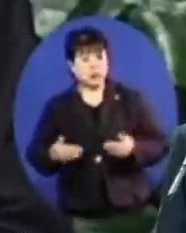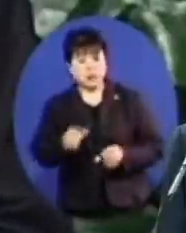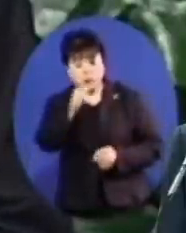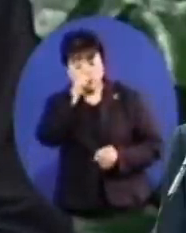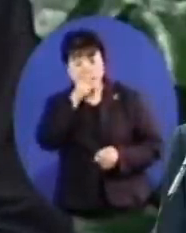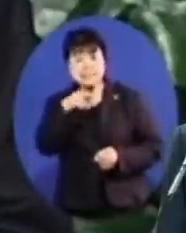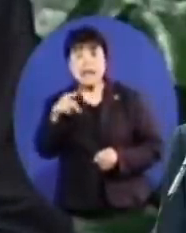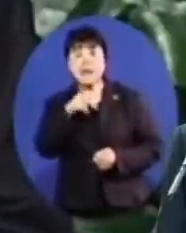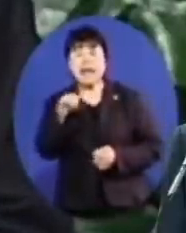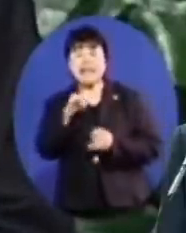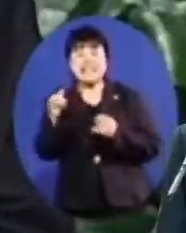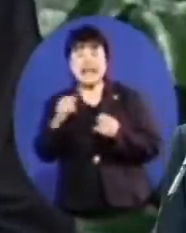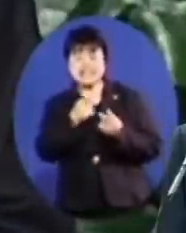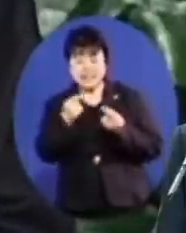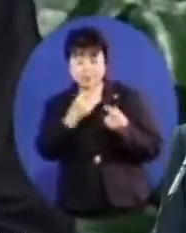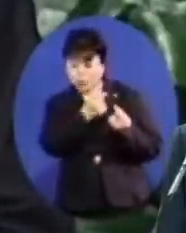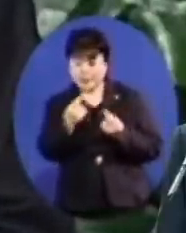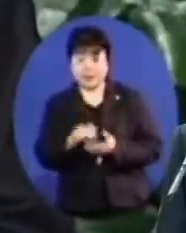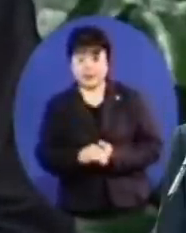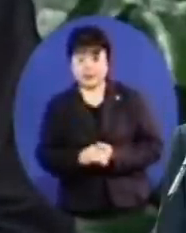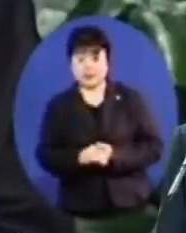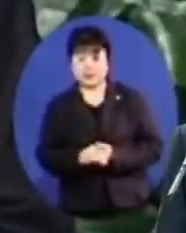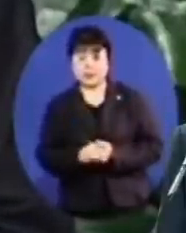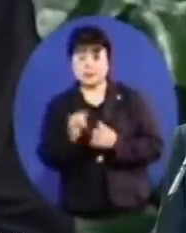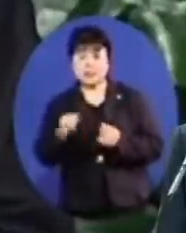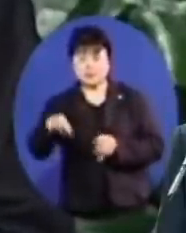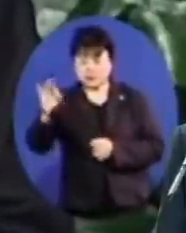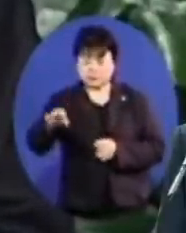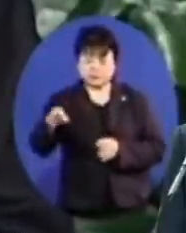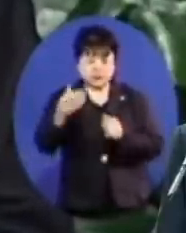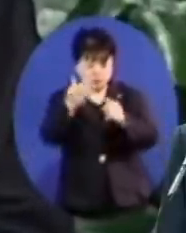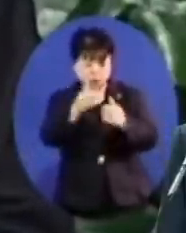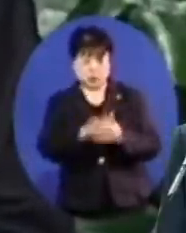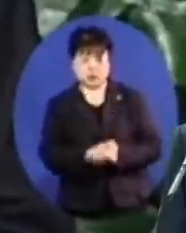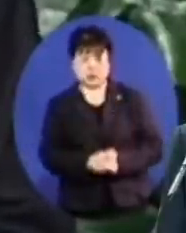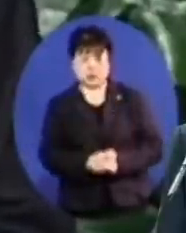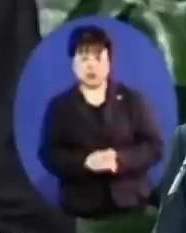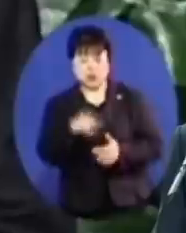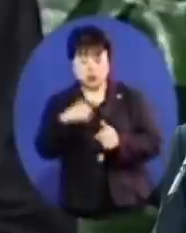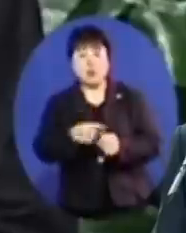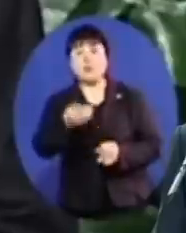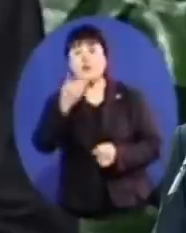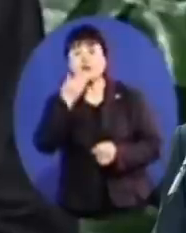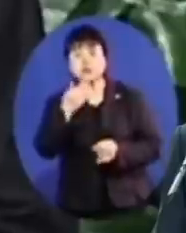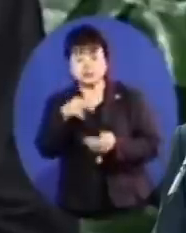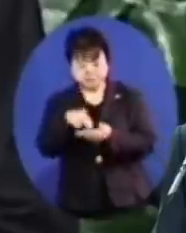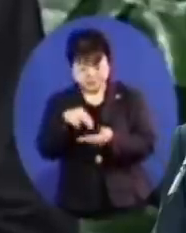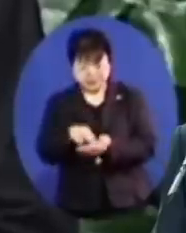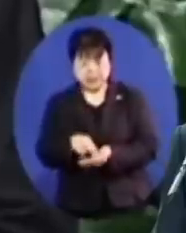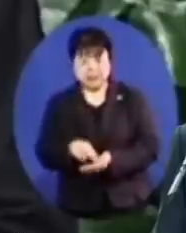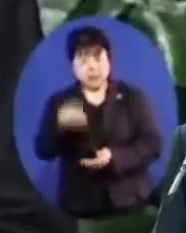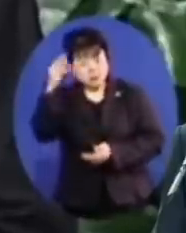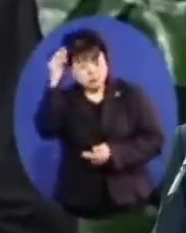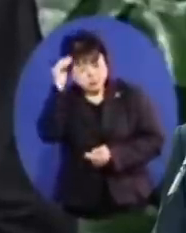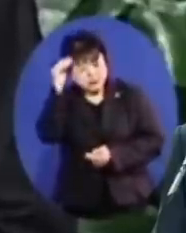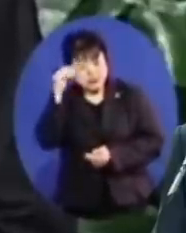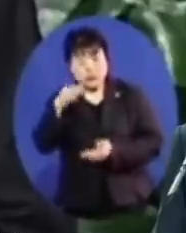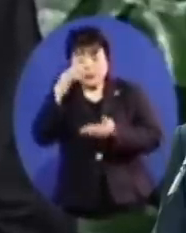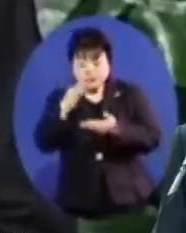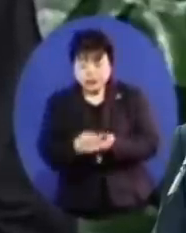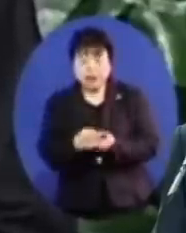것입니다. 이 사마리아인은 사람들에게 인정을 받지 못하고 욕을 얻어먹고 무식하고